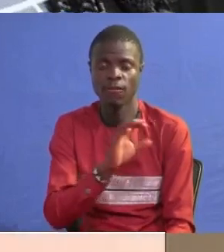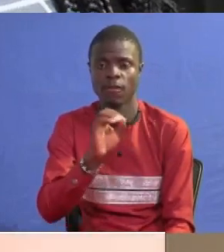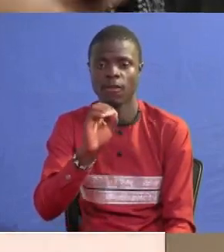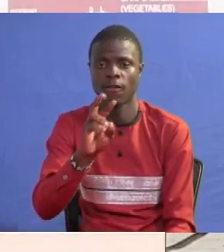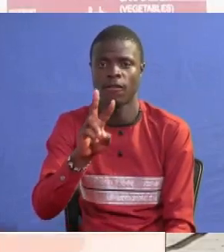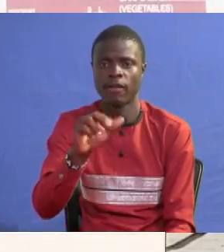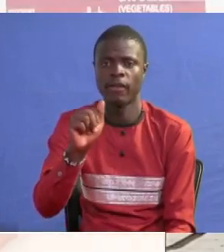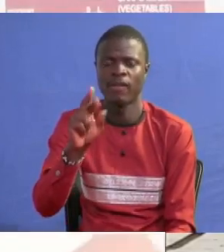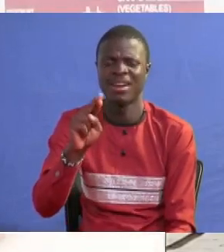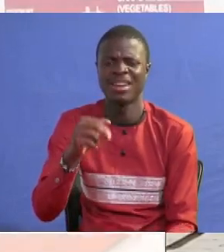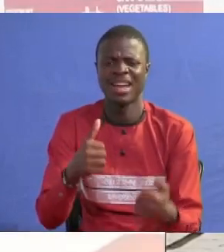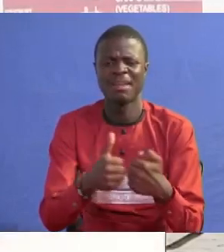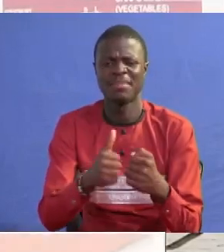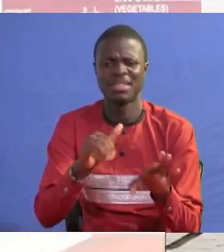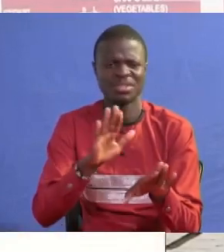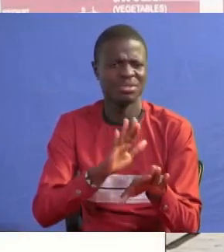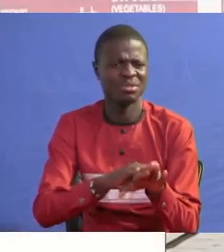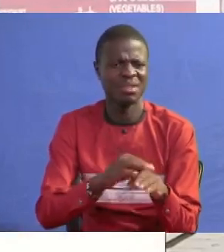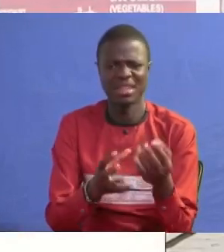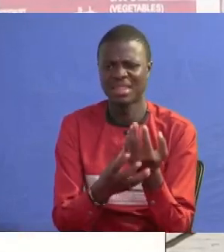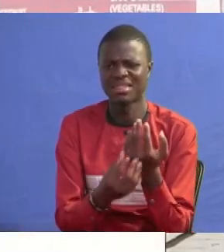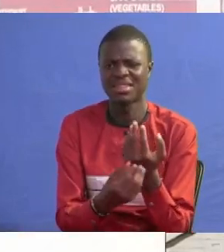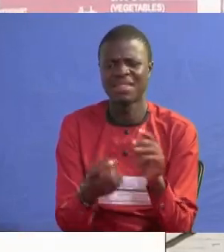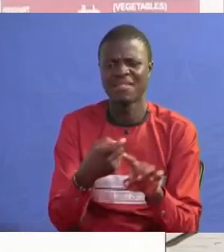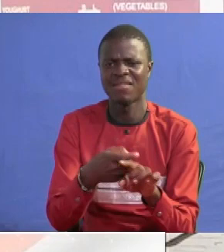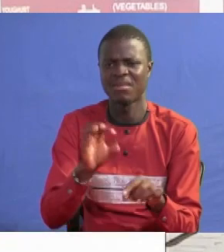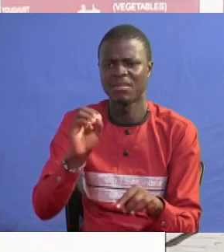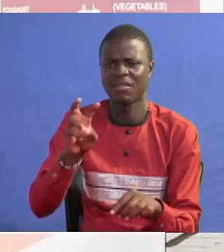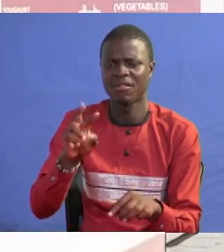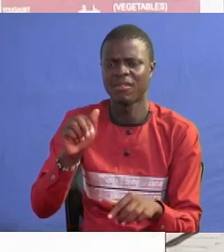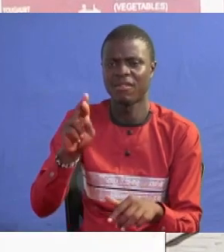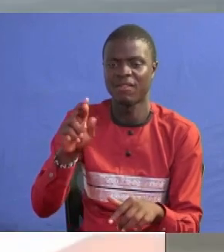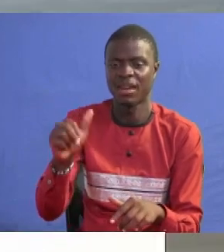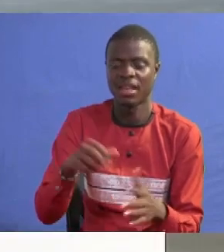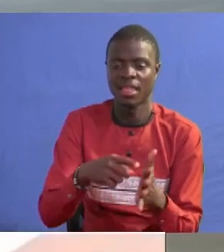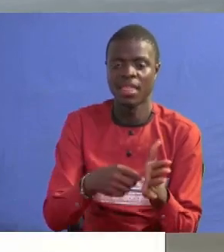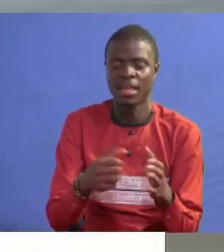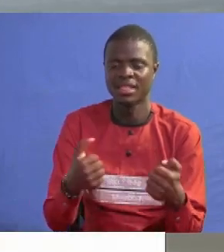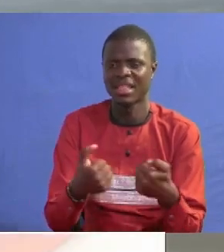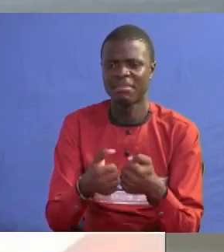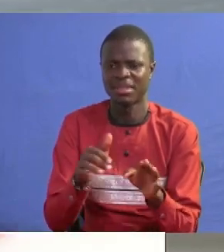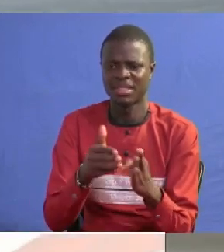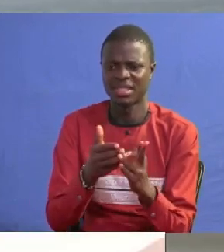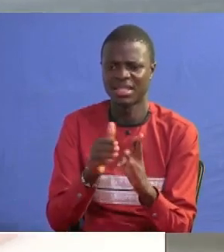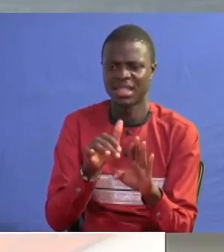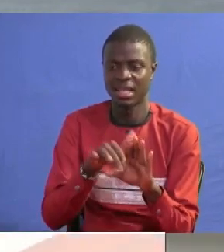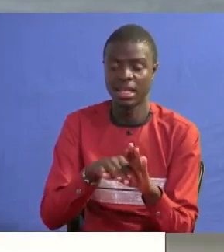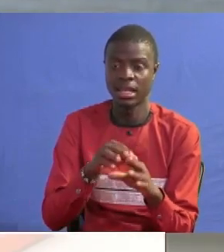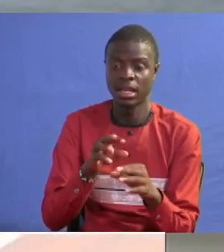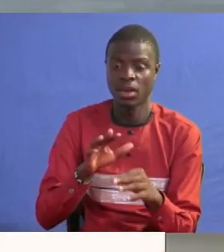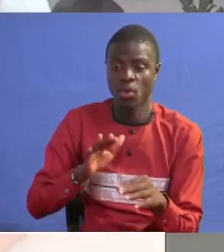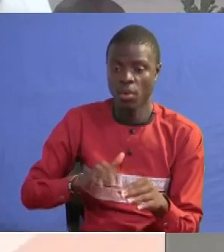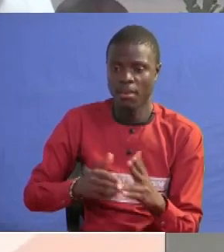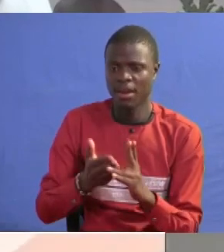usaha ambao hutokea kwenye ovari. Hali hii huathiri wanawake kati ya miaka 20 hadi 40 ambao wako kwenye rika ya